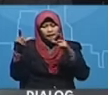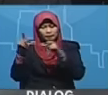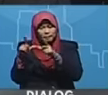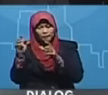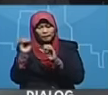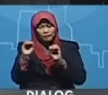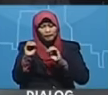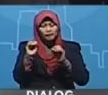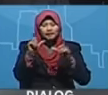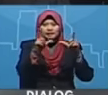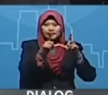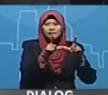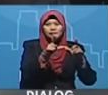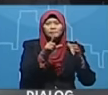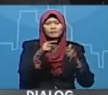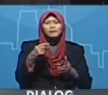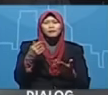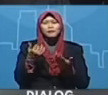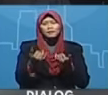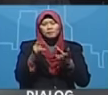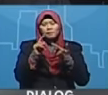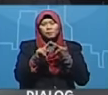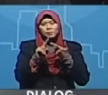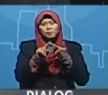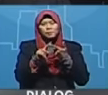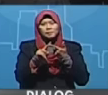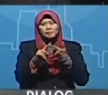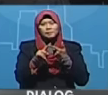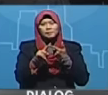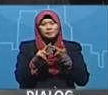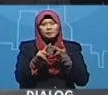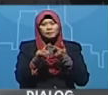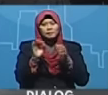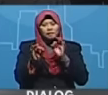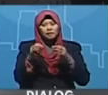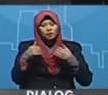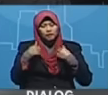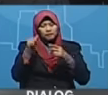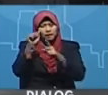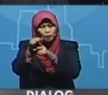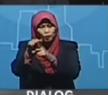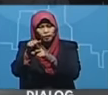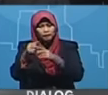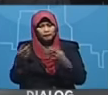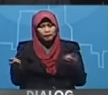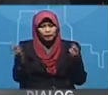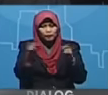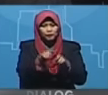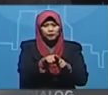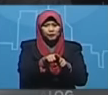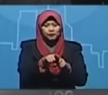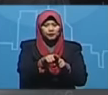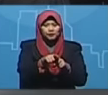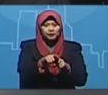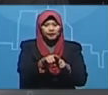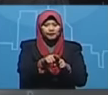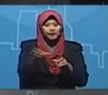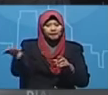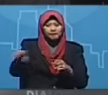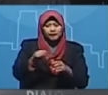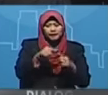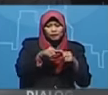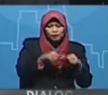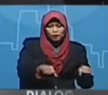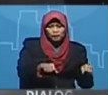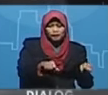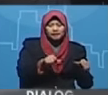yang tidak ada license. Yang keduanya juga, sekiranya penipuan ini terus berlaku, melibatkan pengambilan deposit dan sebagainya,